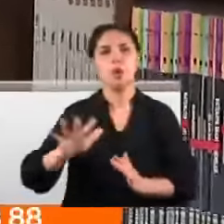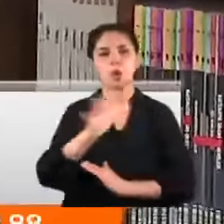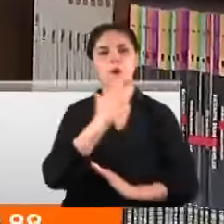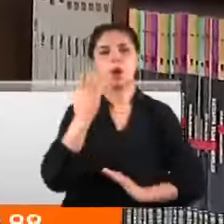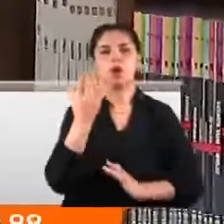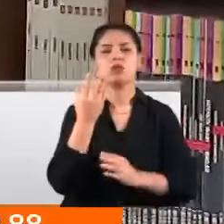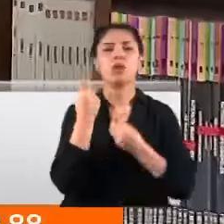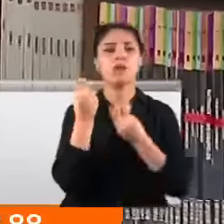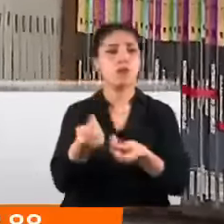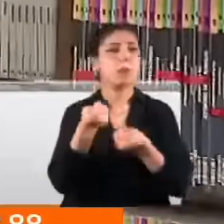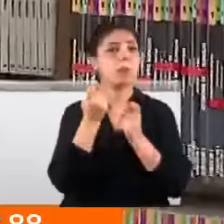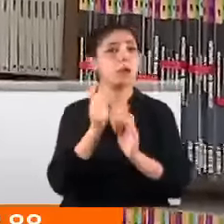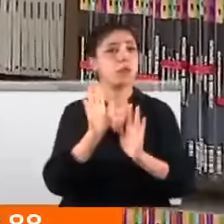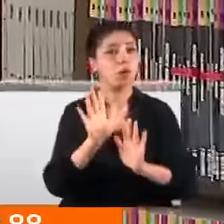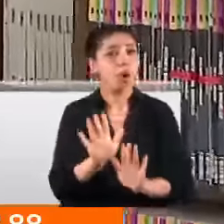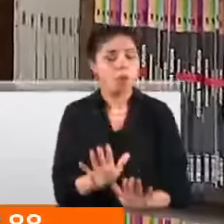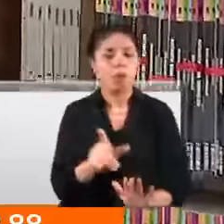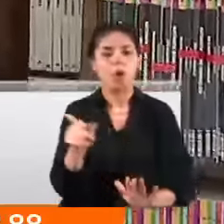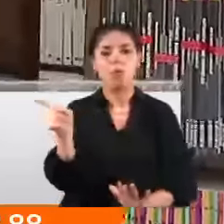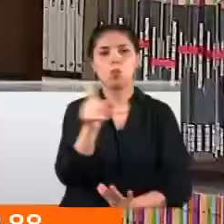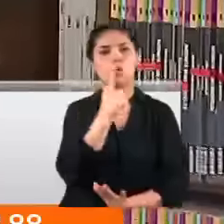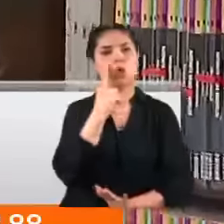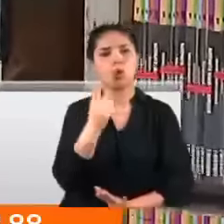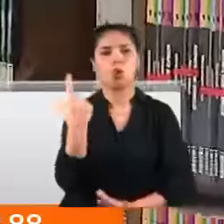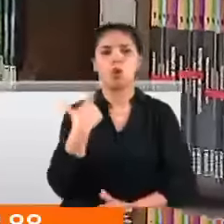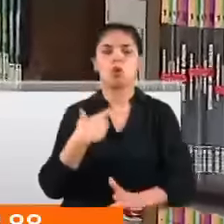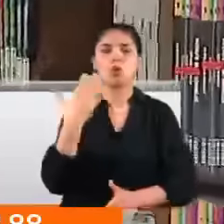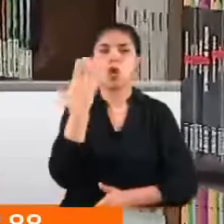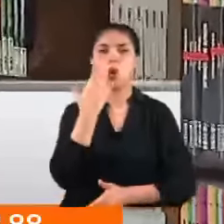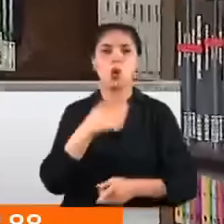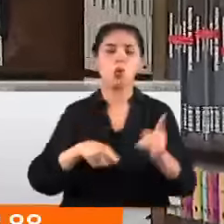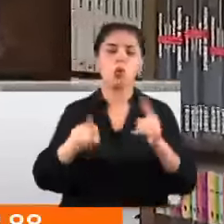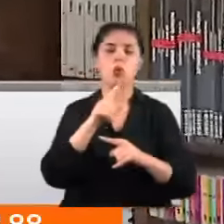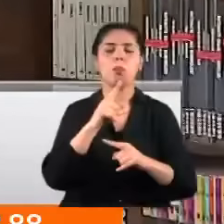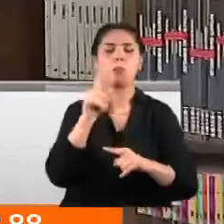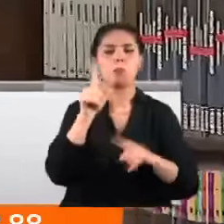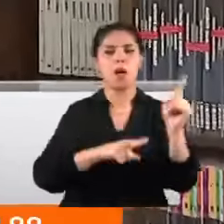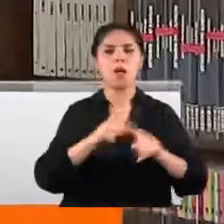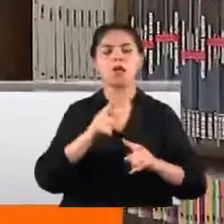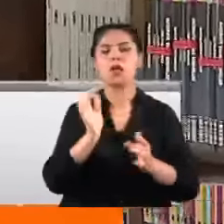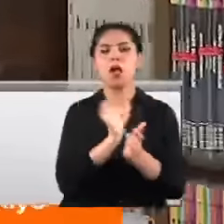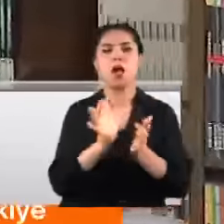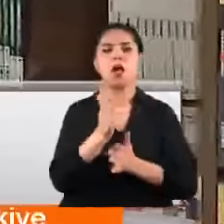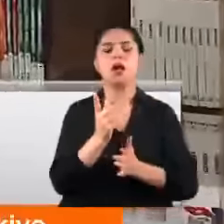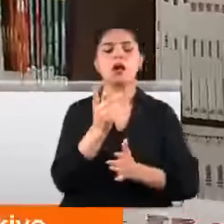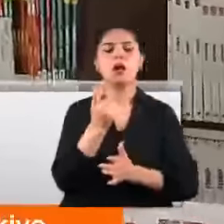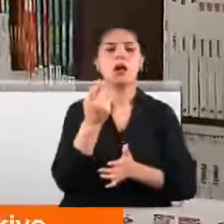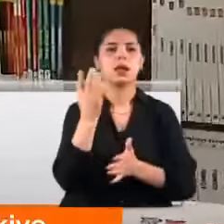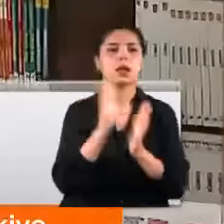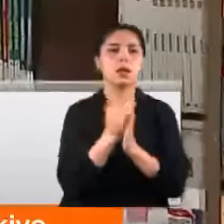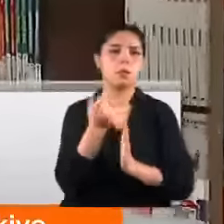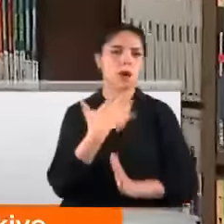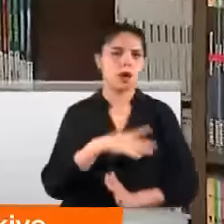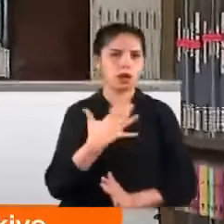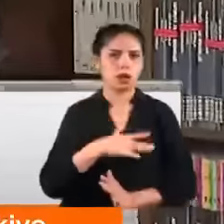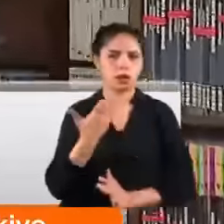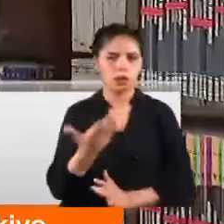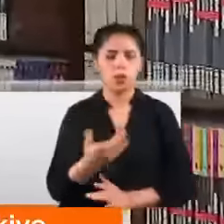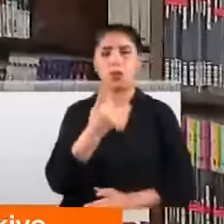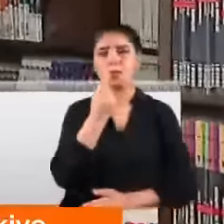okutulması zorunlu. Ama buna rağmen yine de özel okullar velilerden kitap ücreti istiyor. Öyle ki geçen yıl kitap